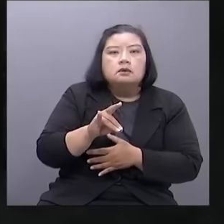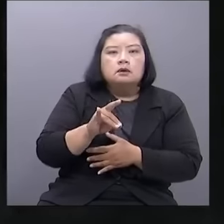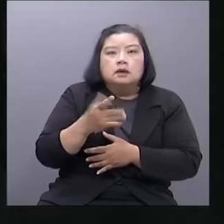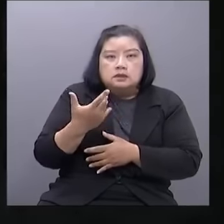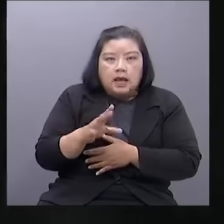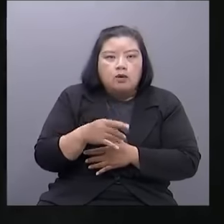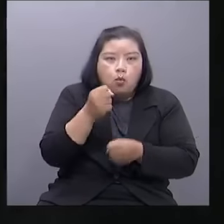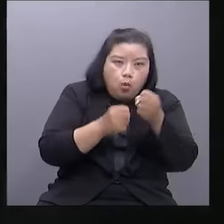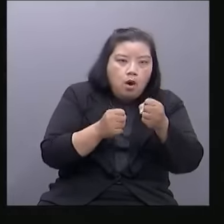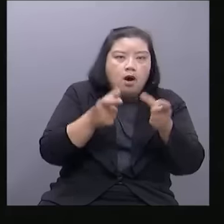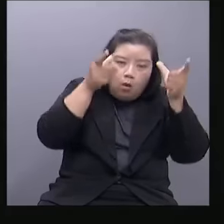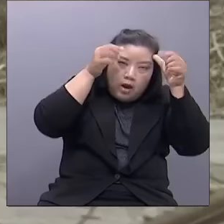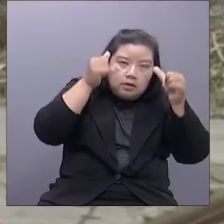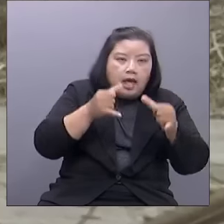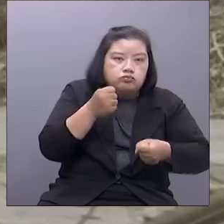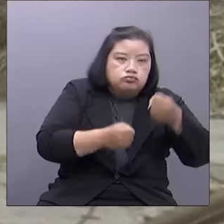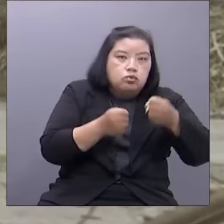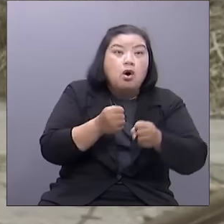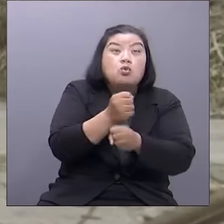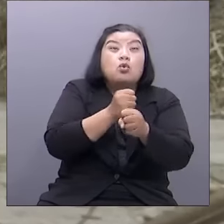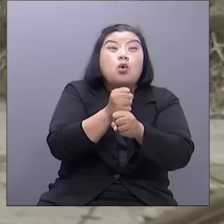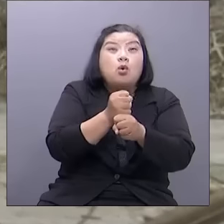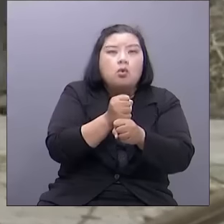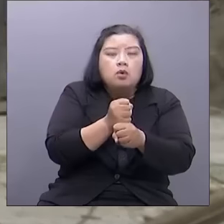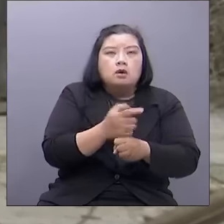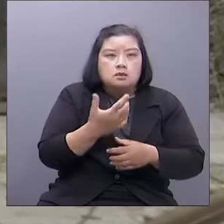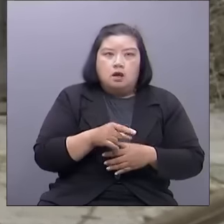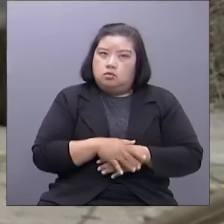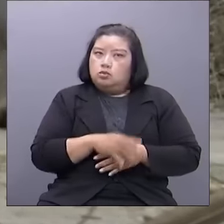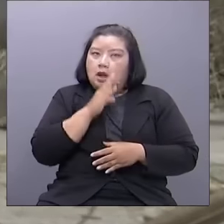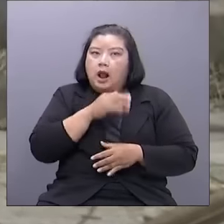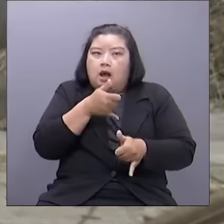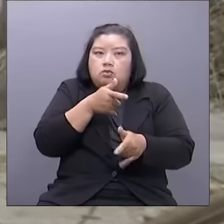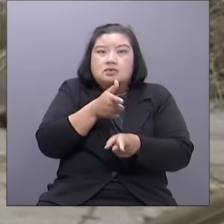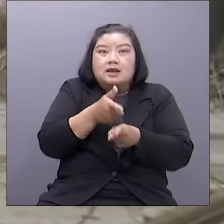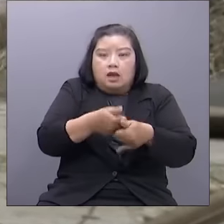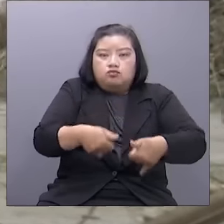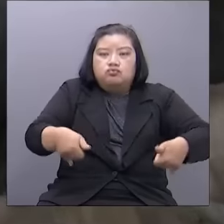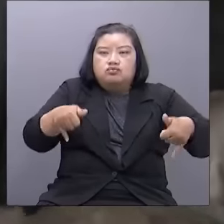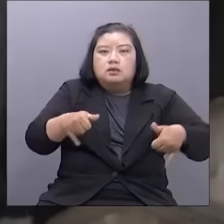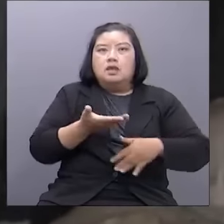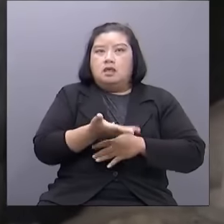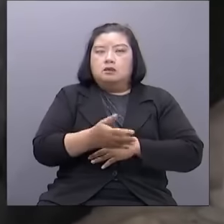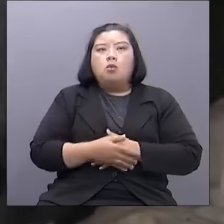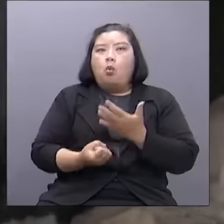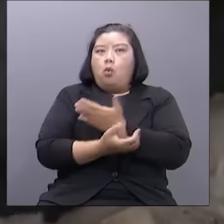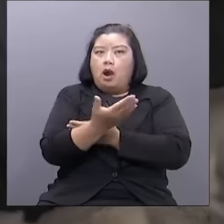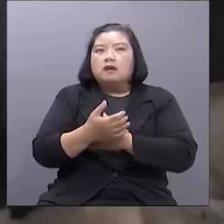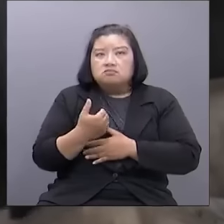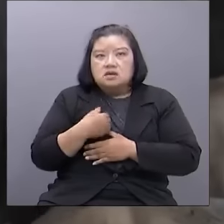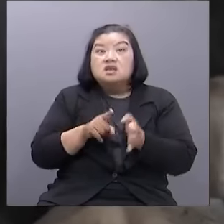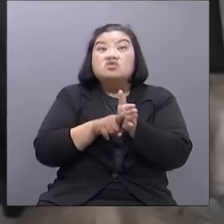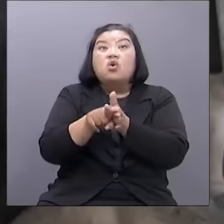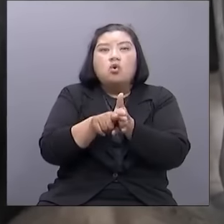จุดที่น่ากังวลใจค่ะโดยผู้เชี่ยวชาญส่วนหนึ่งเขามองว่าการทำฟาร์มปศุสัตว์ในปัจจุบัน เพิ่มความเสี่ยงของการเพาะเชื้อไวรัสนะ